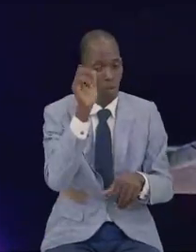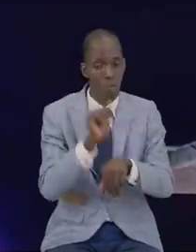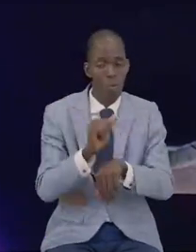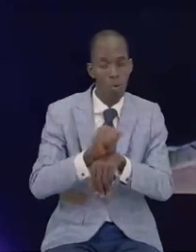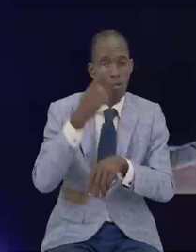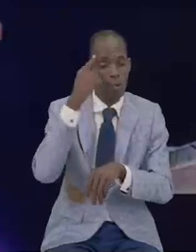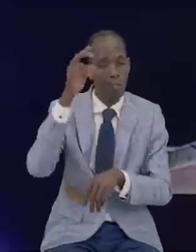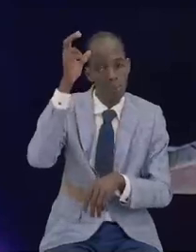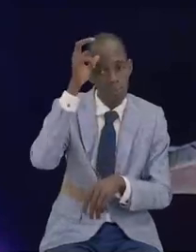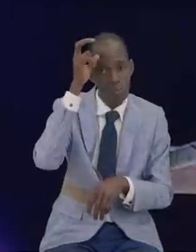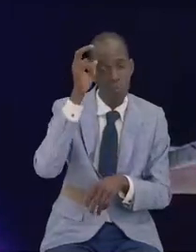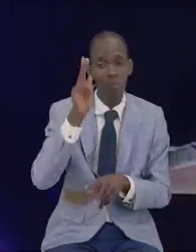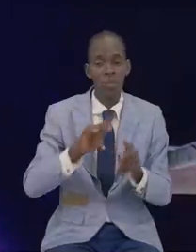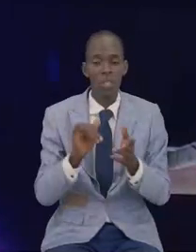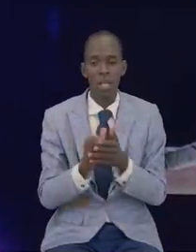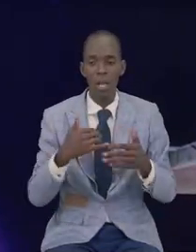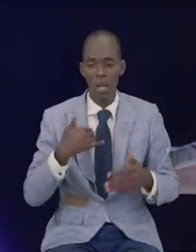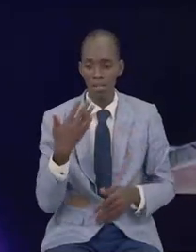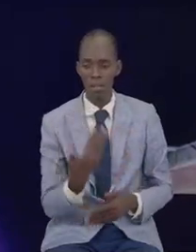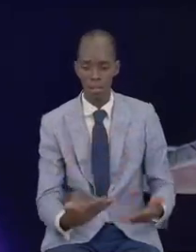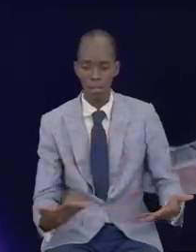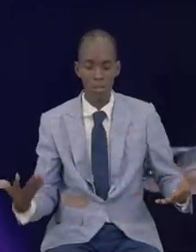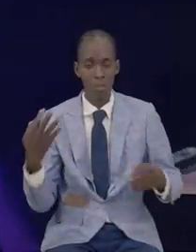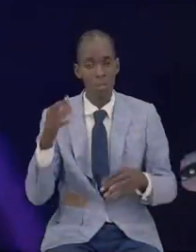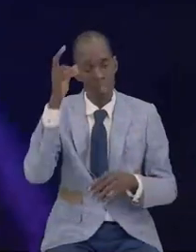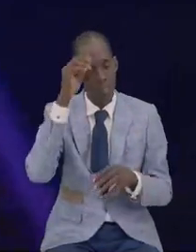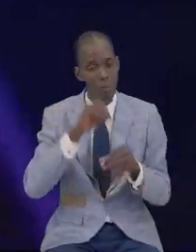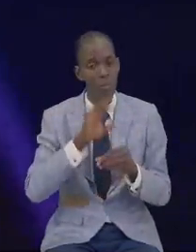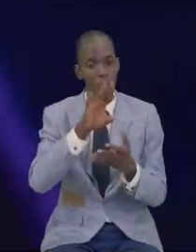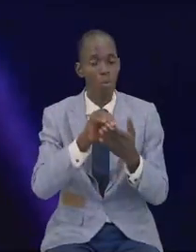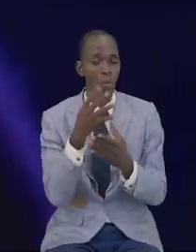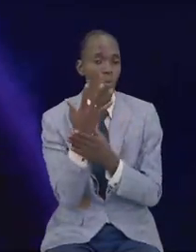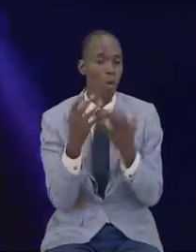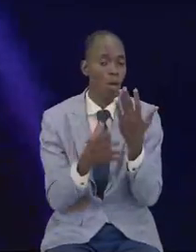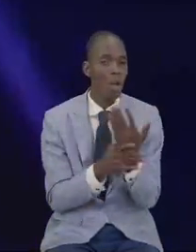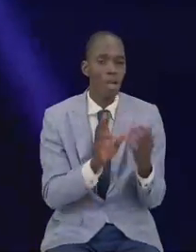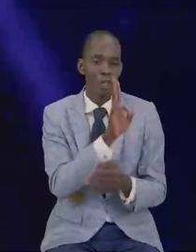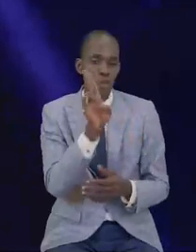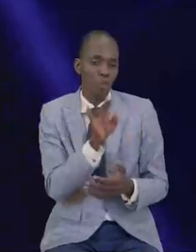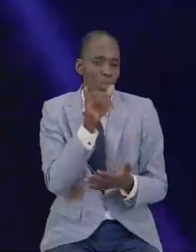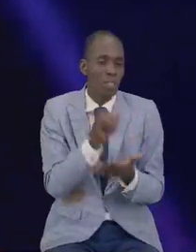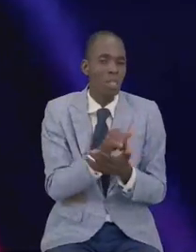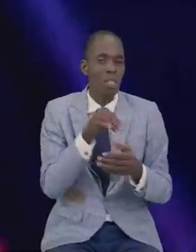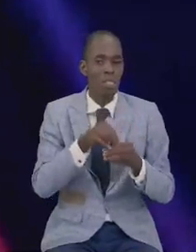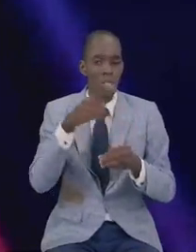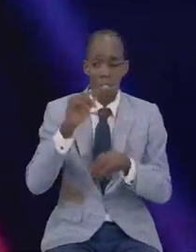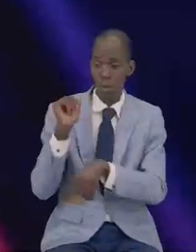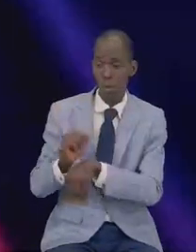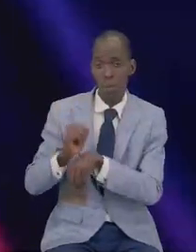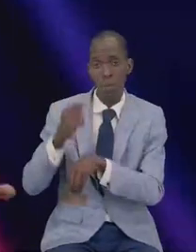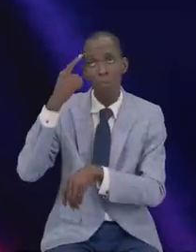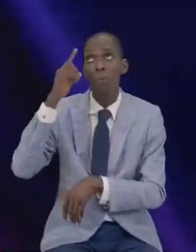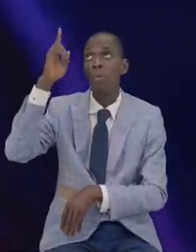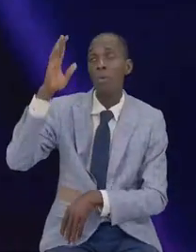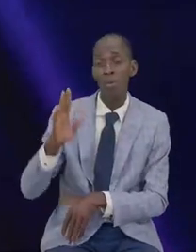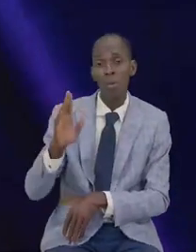ont l'arsenal, l'instrument, l'arme du diable dans leurs mains et utilisent cela contre l'œuvre de Dieu, ils